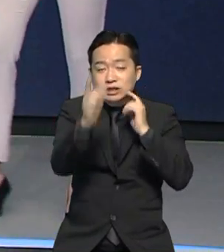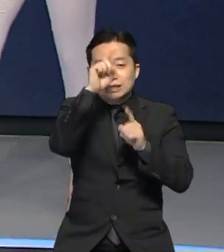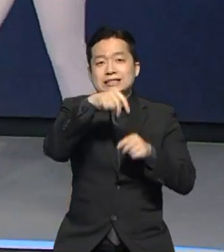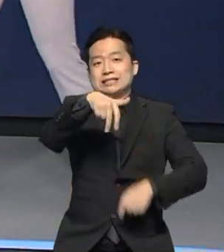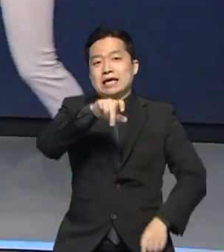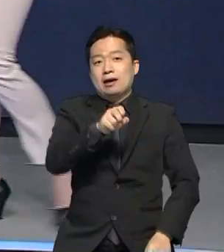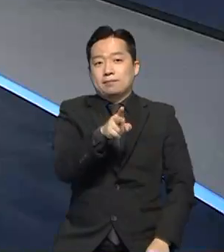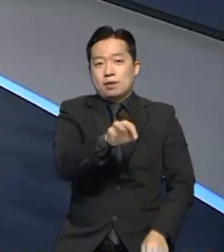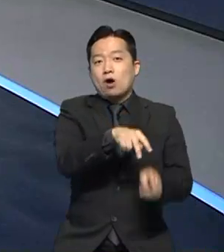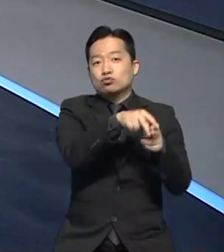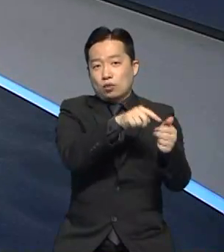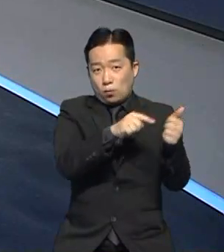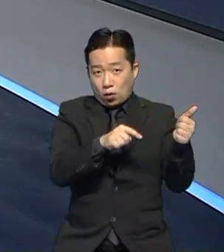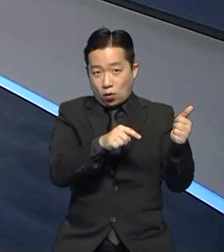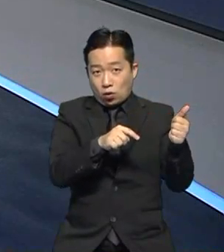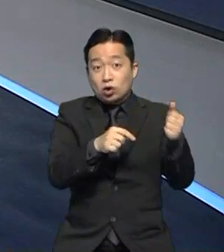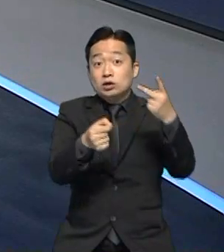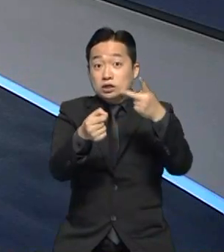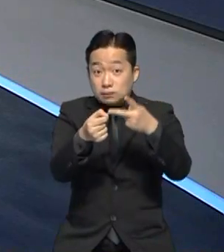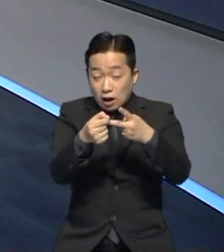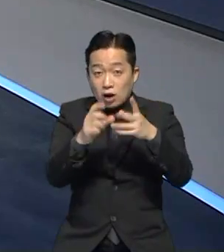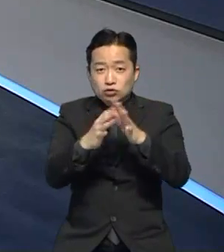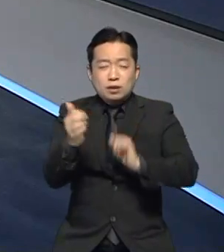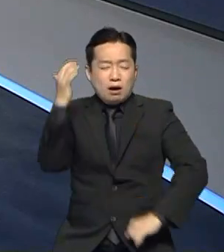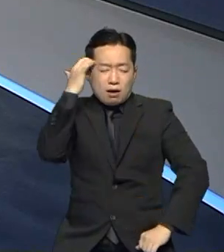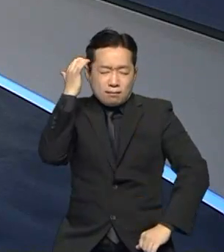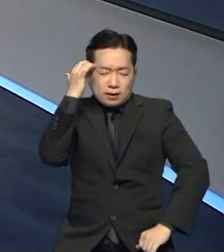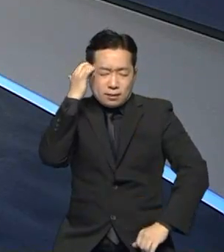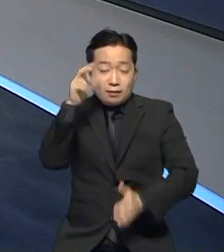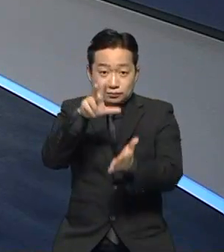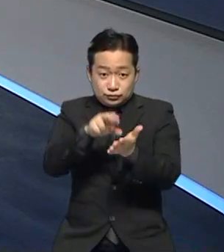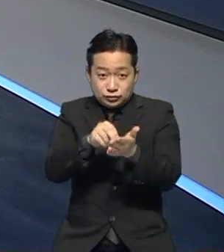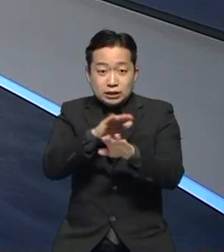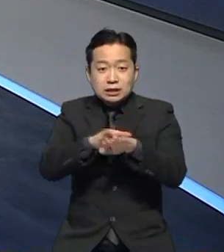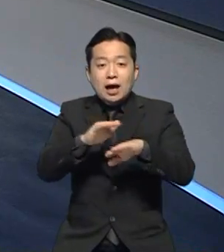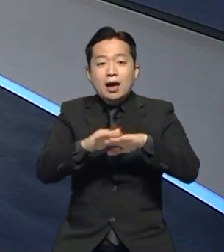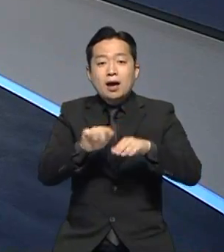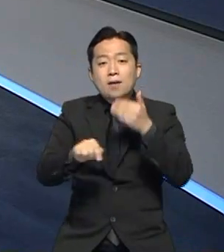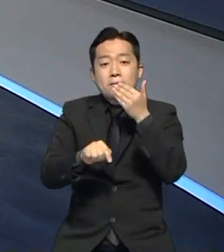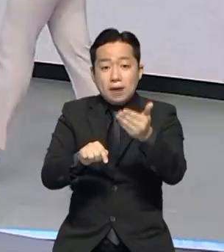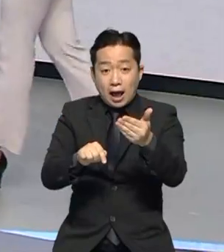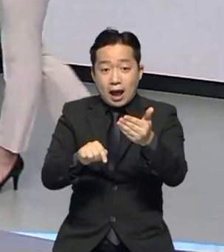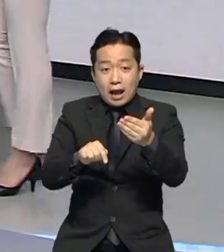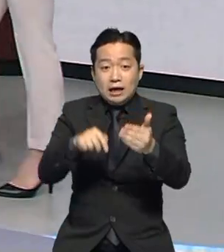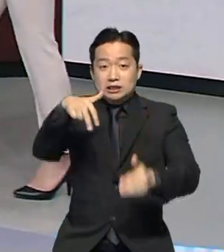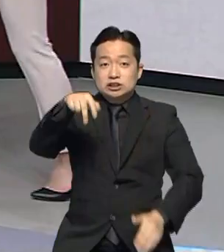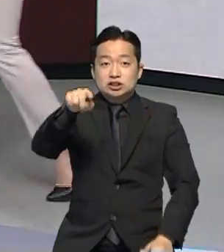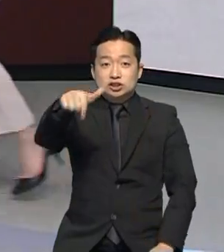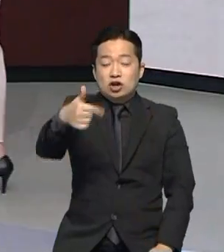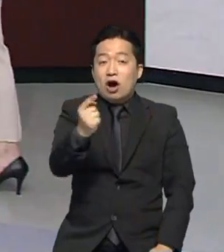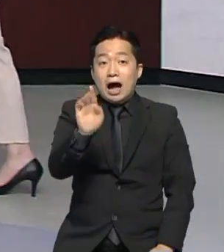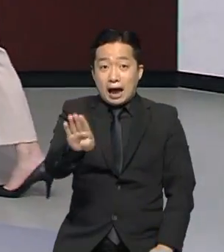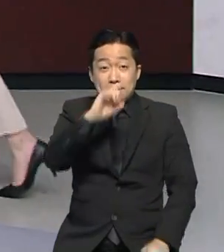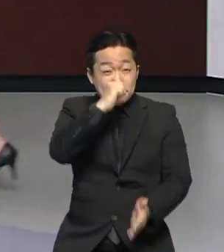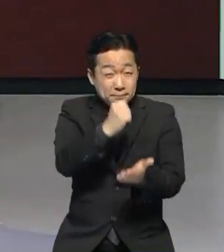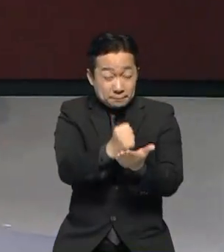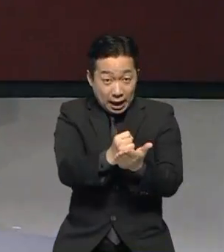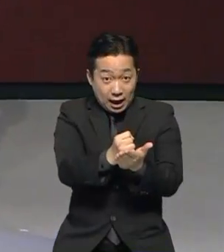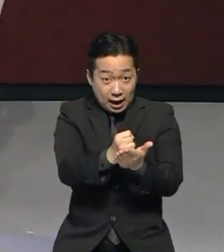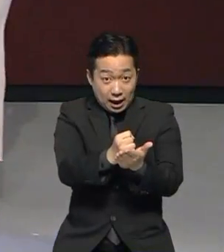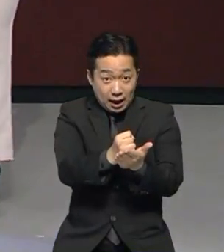후보였습니다. 두 번째로 국민이 겪고 있는 문제를 적절하게 해결할 수 있을지 따져본 적합성에선